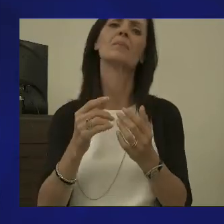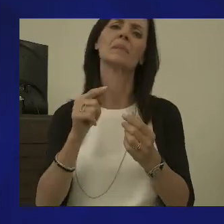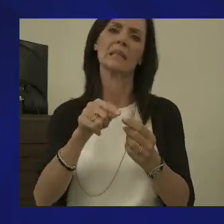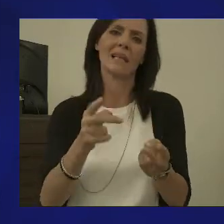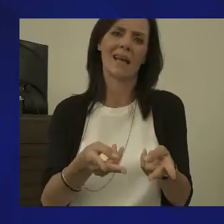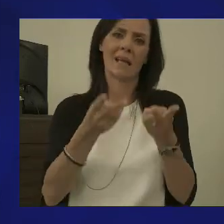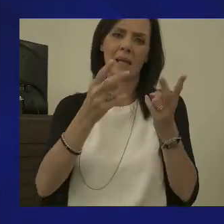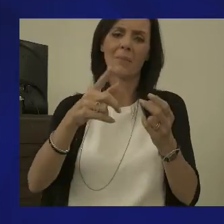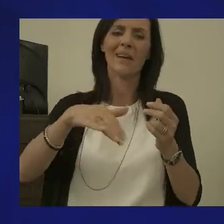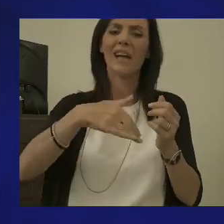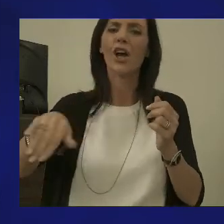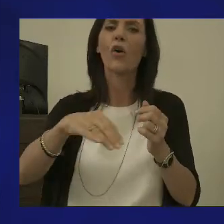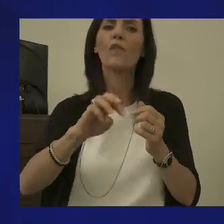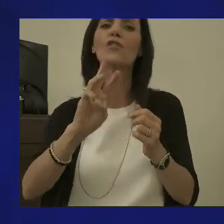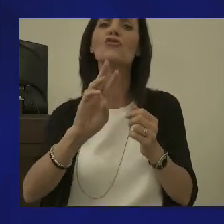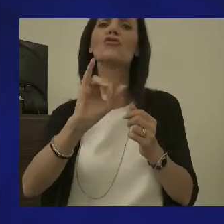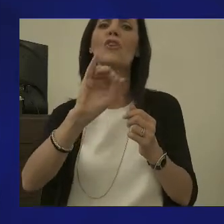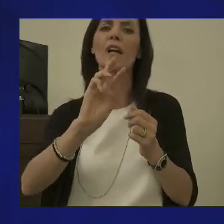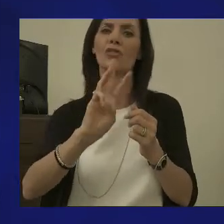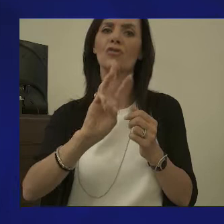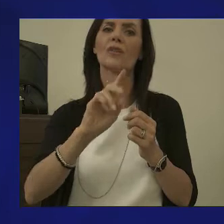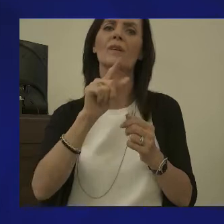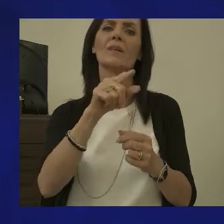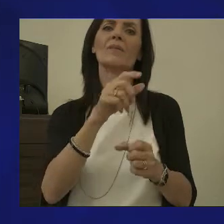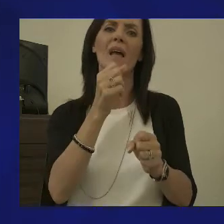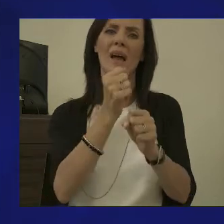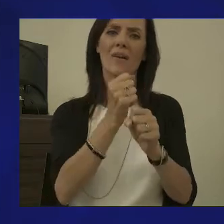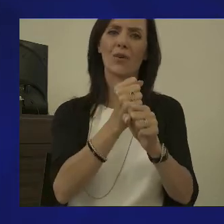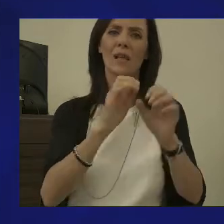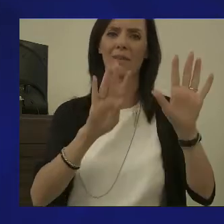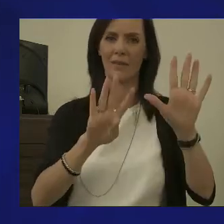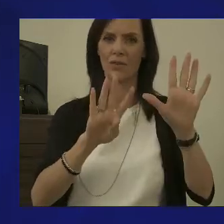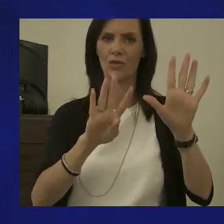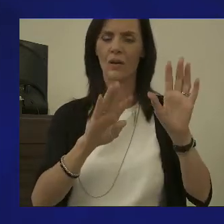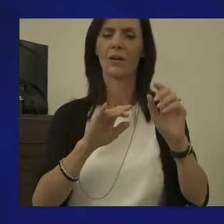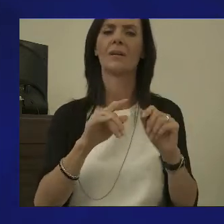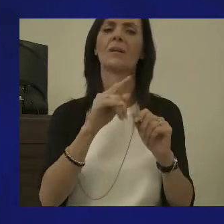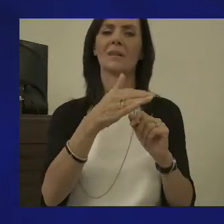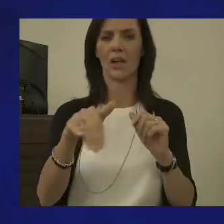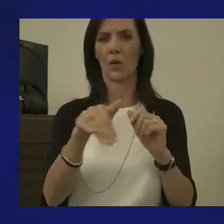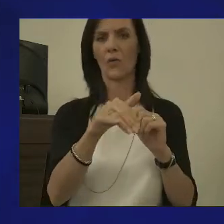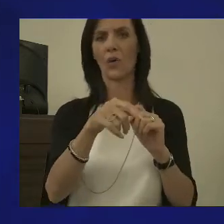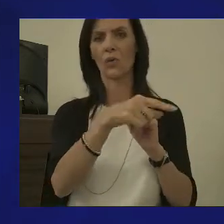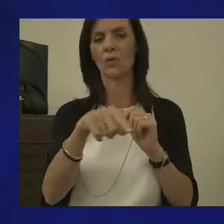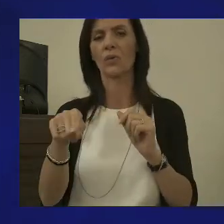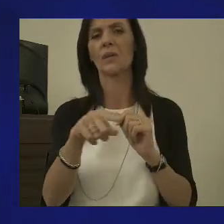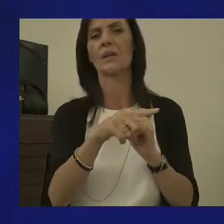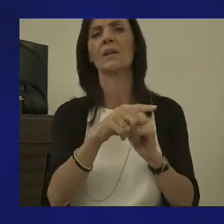שמתווסף. זה רחוב השיש וזה רחוב העבודה, אם אני לא טועה. 9. אז זה 9, זה העבודה 9